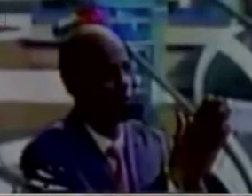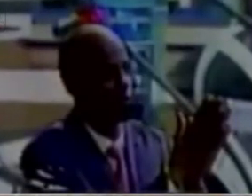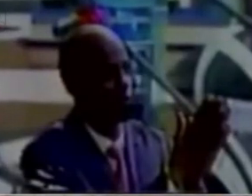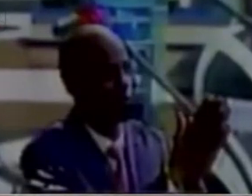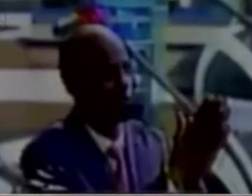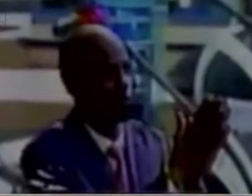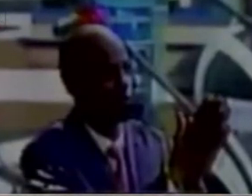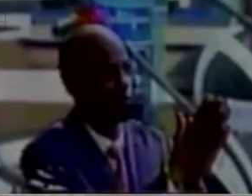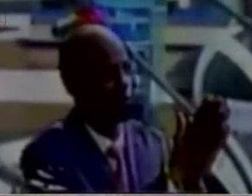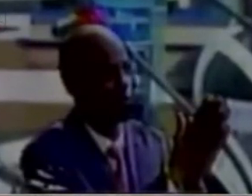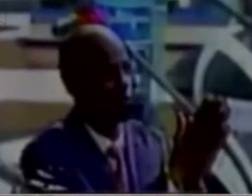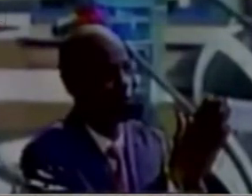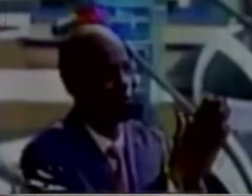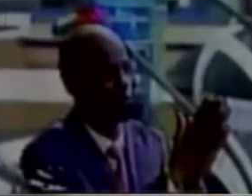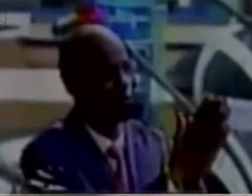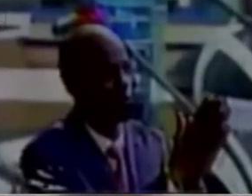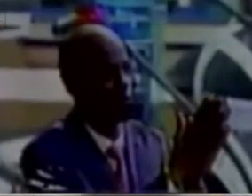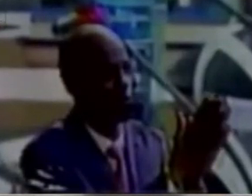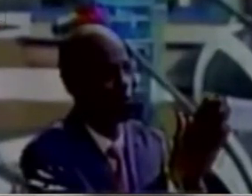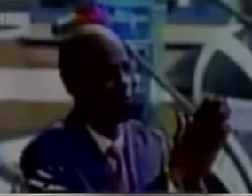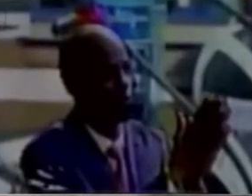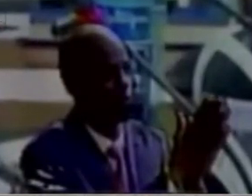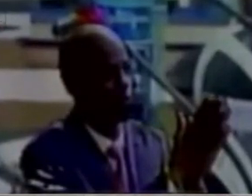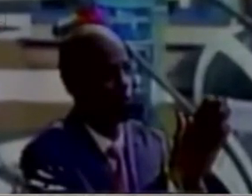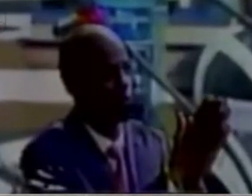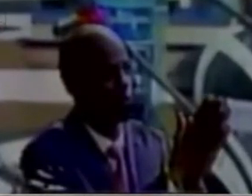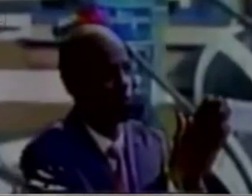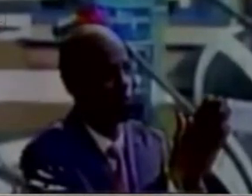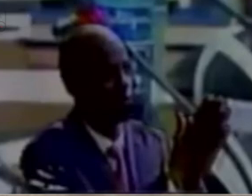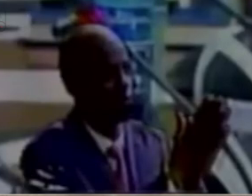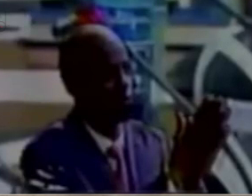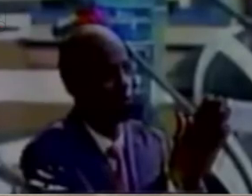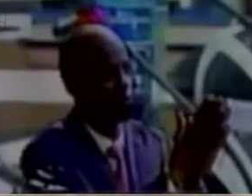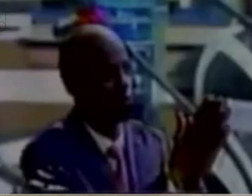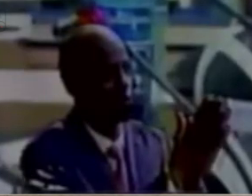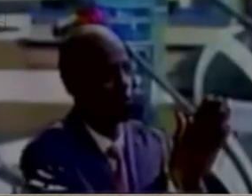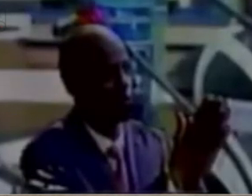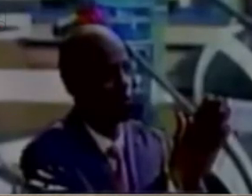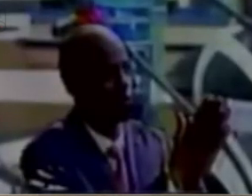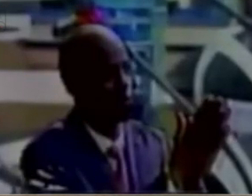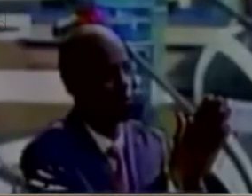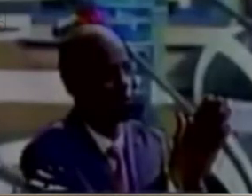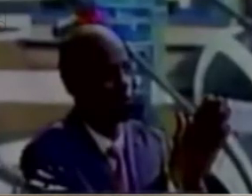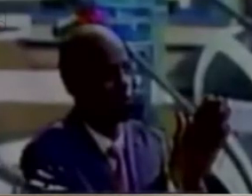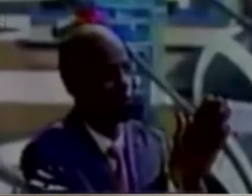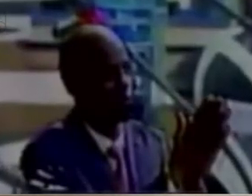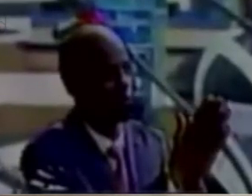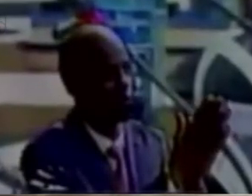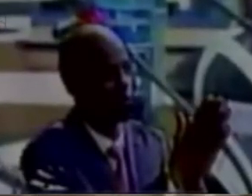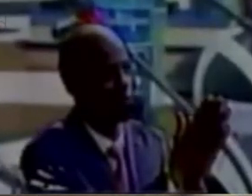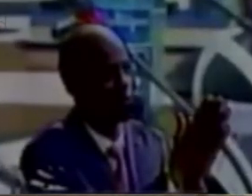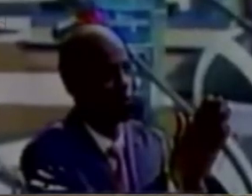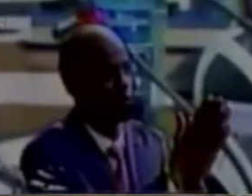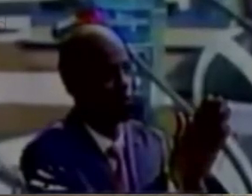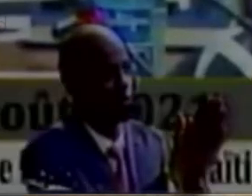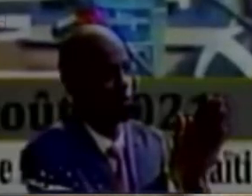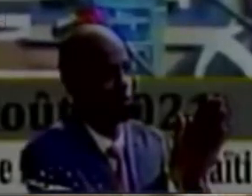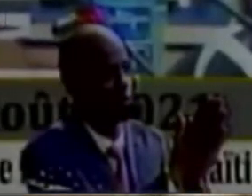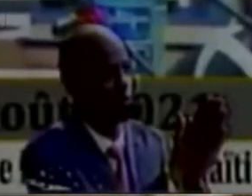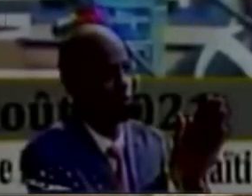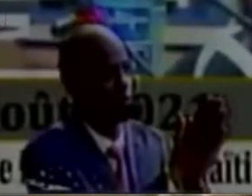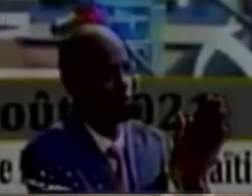notre disposition à vous appuyer. Nous vous remercions pour vos présentations, Monsieur le ministre, Monsieur le directeur